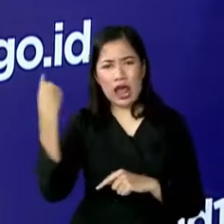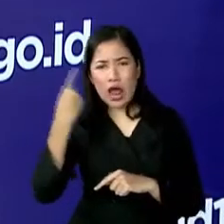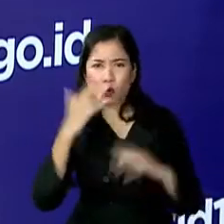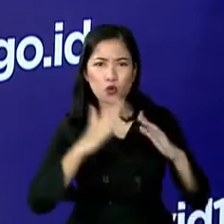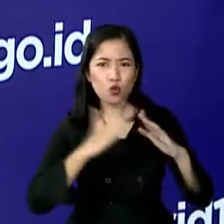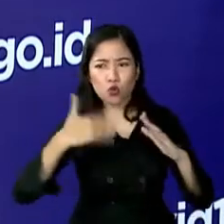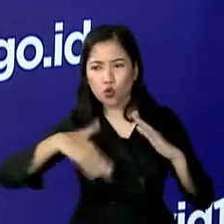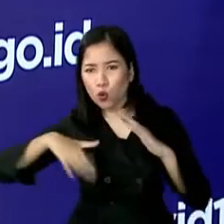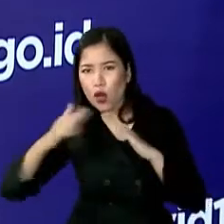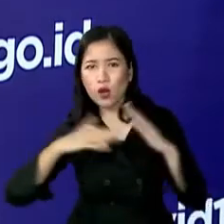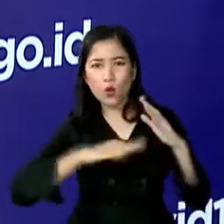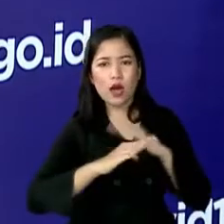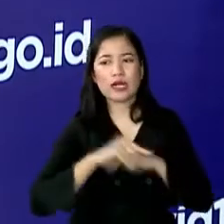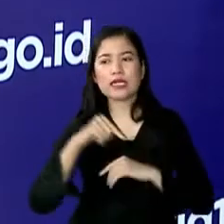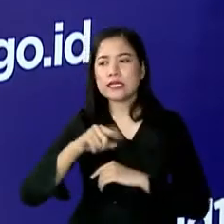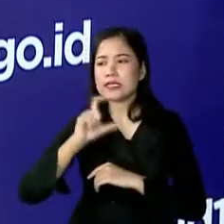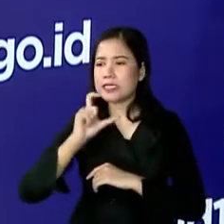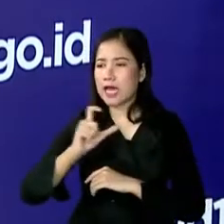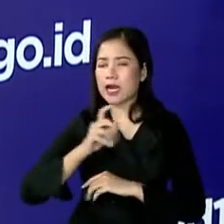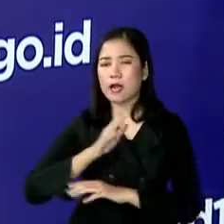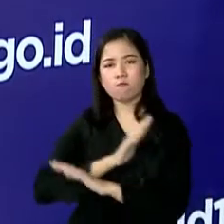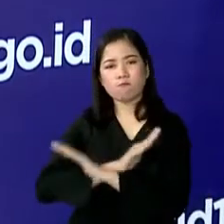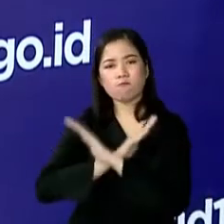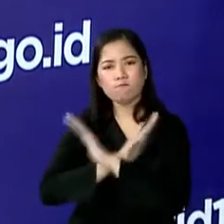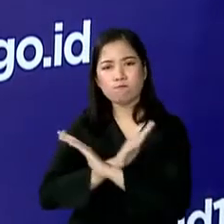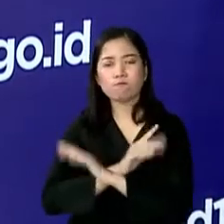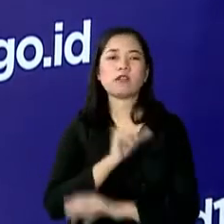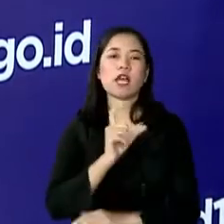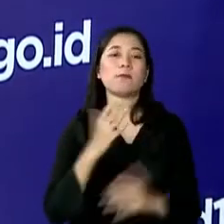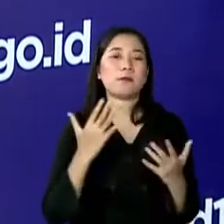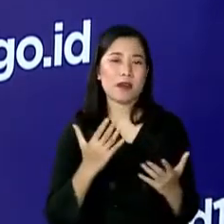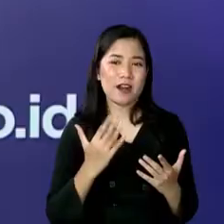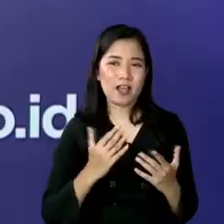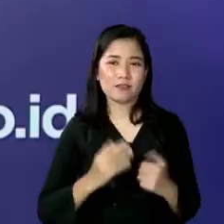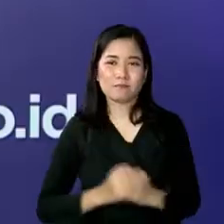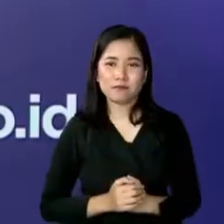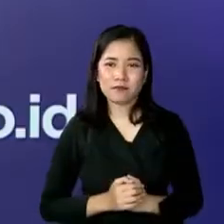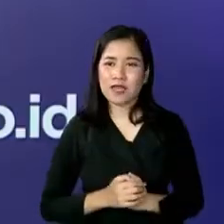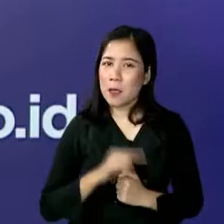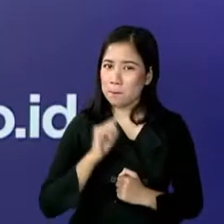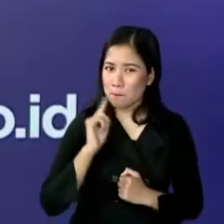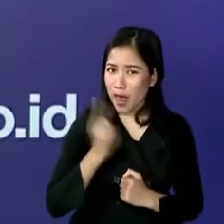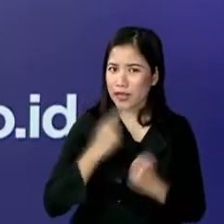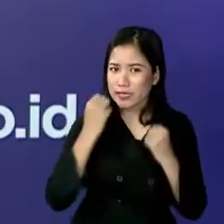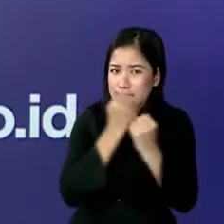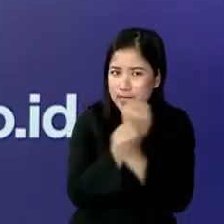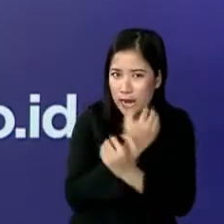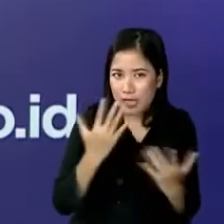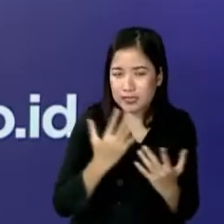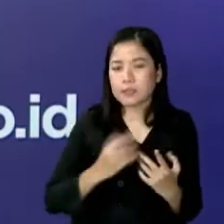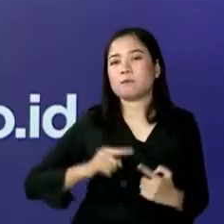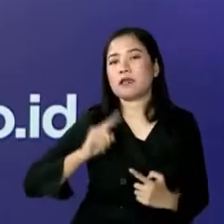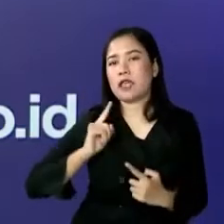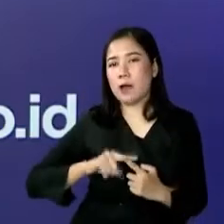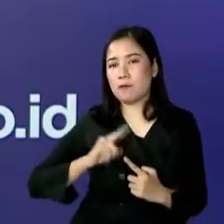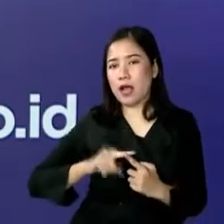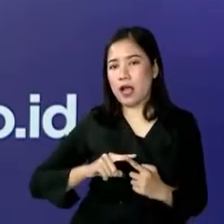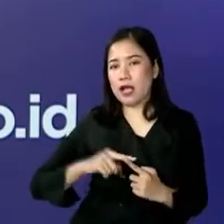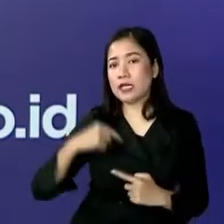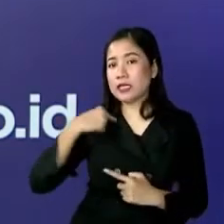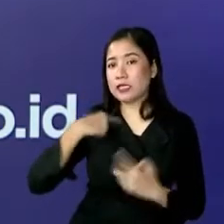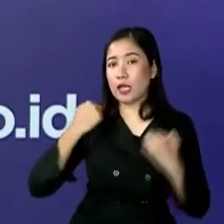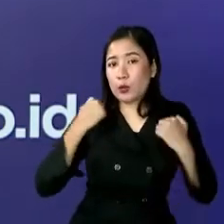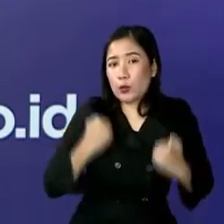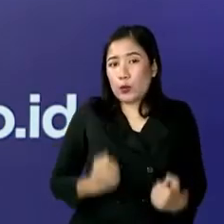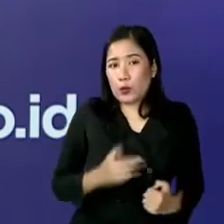dilakukan gitu supaya kita tidak tertular dan juga menulari orang lain yang paling jelas pertama Begini saya duduk disebelahnya